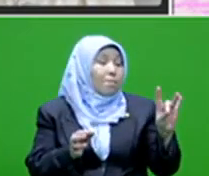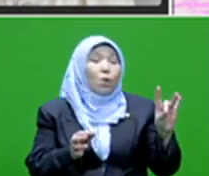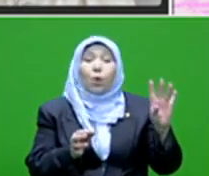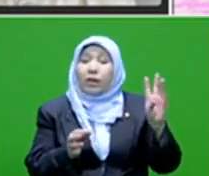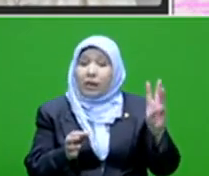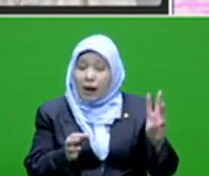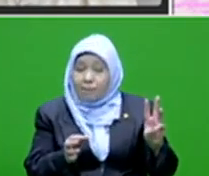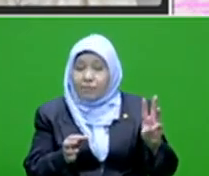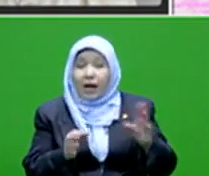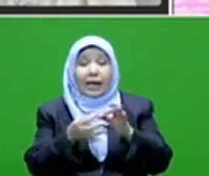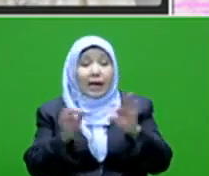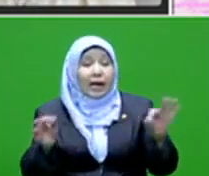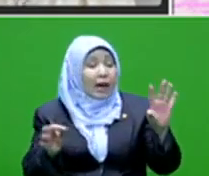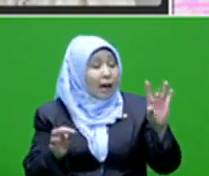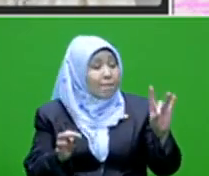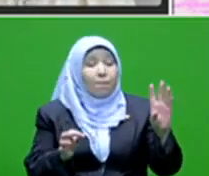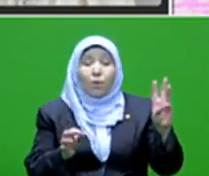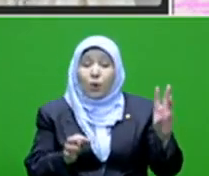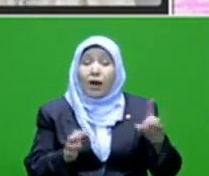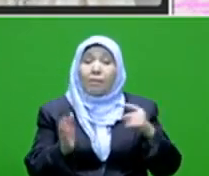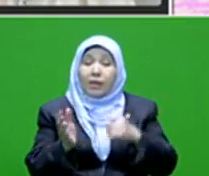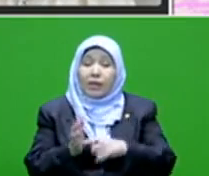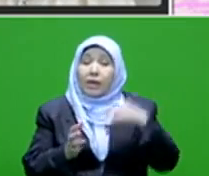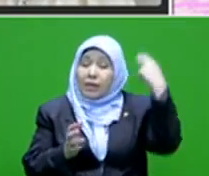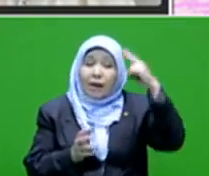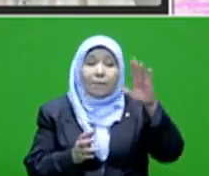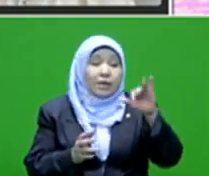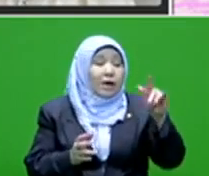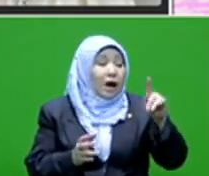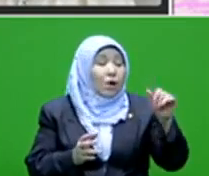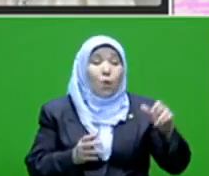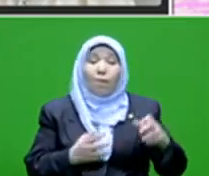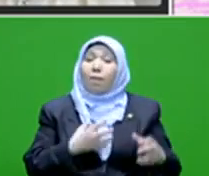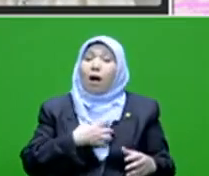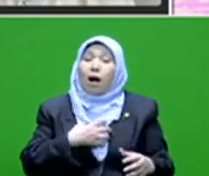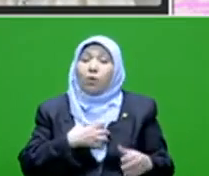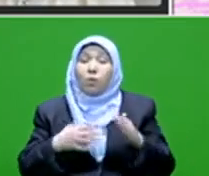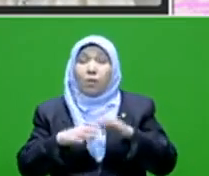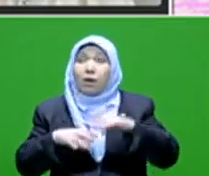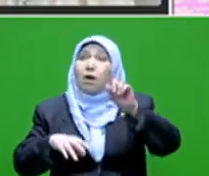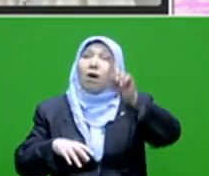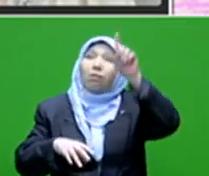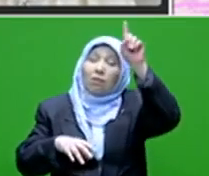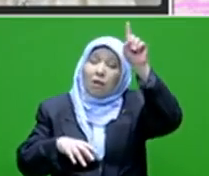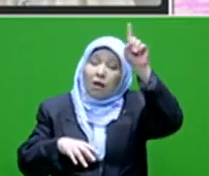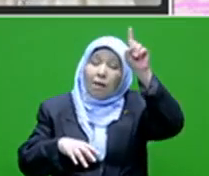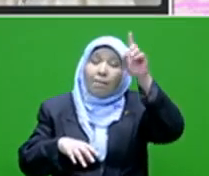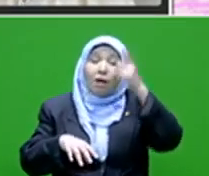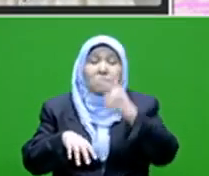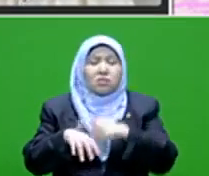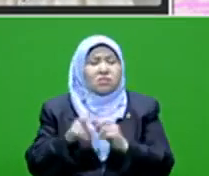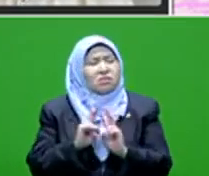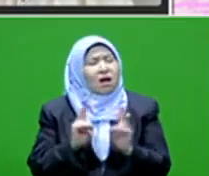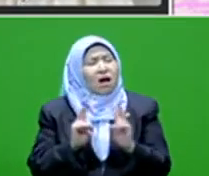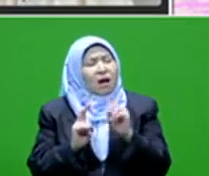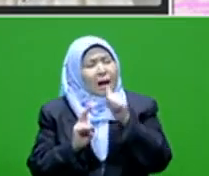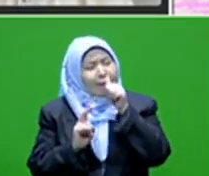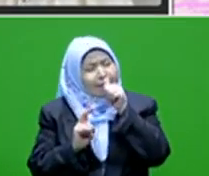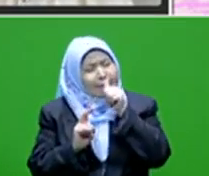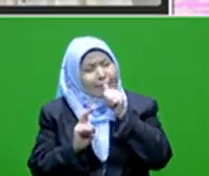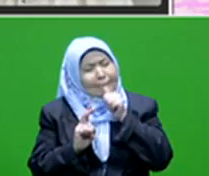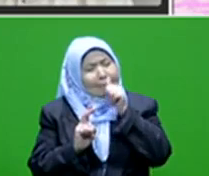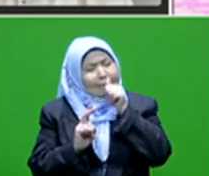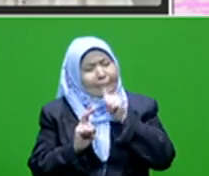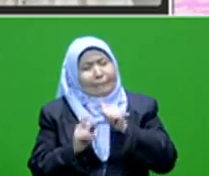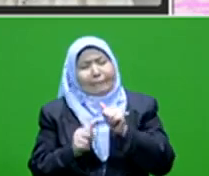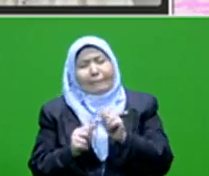Tirmizi. Ayat 86 ini Nabi Yaakob mengadu kepada Allah ketika amat perik cabaran yang